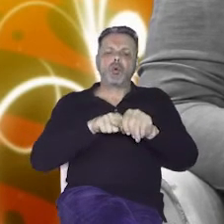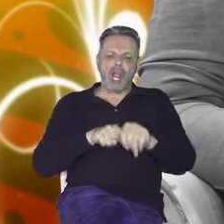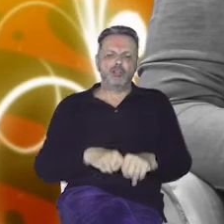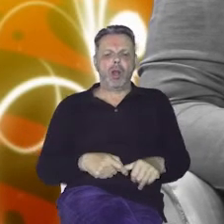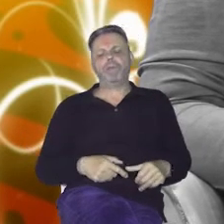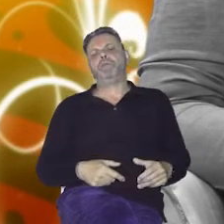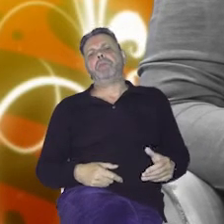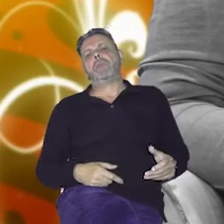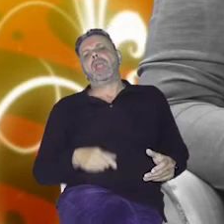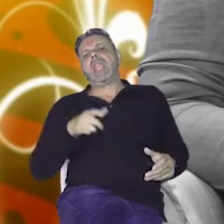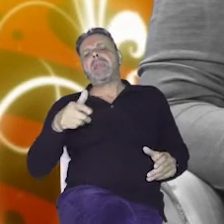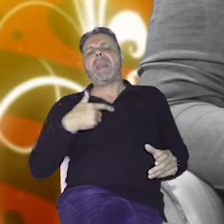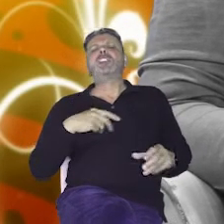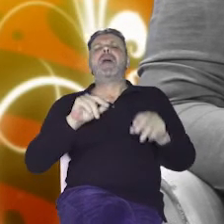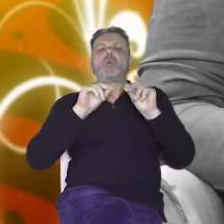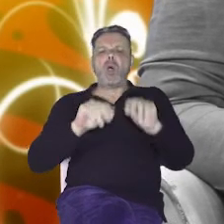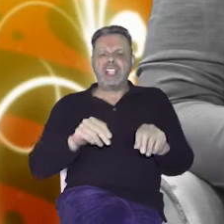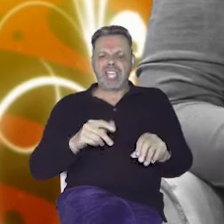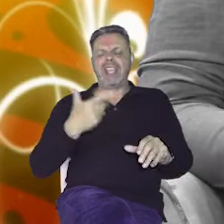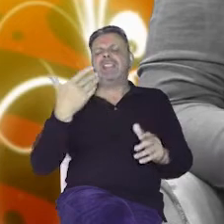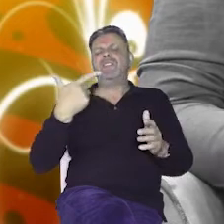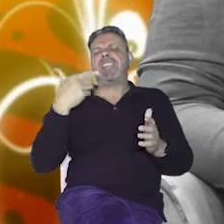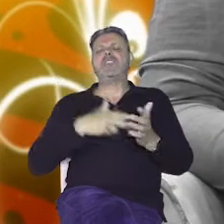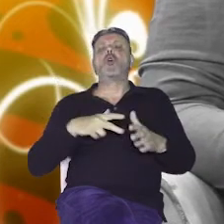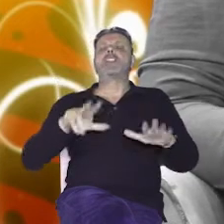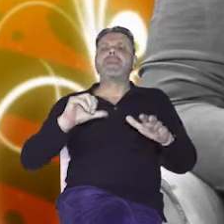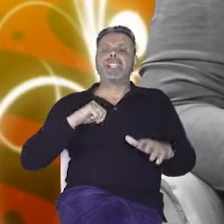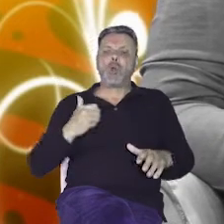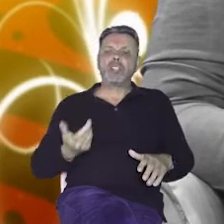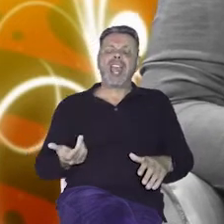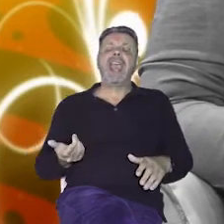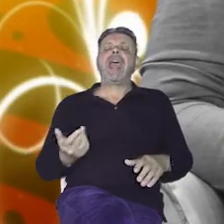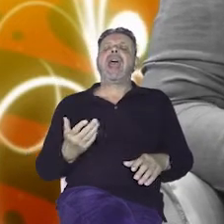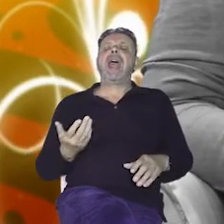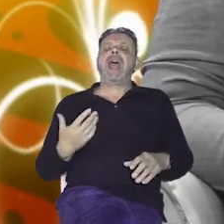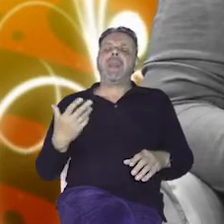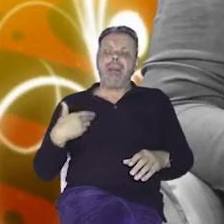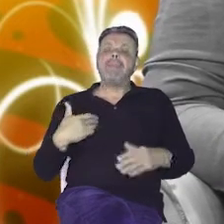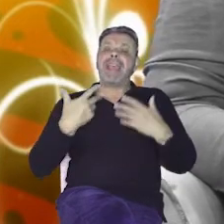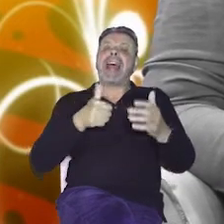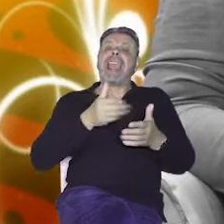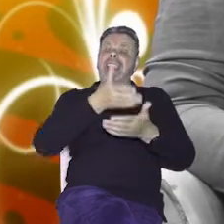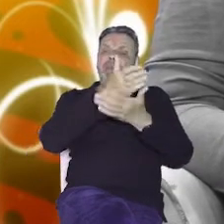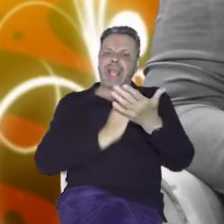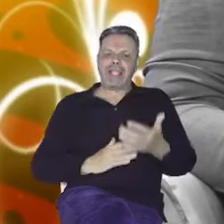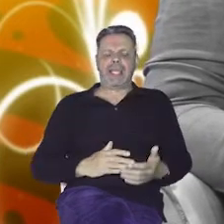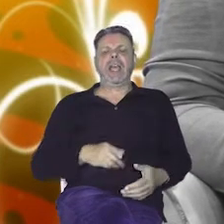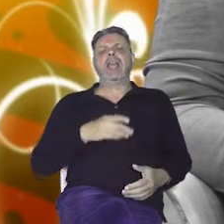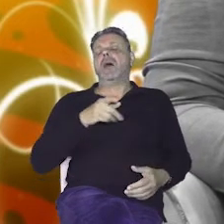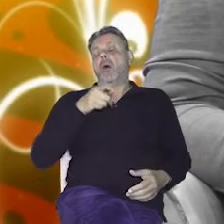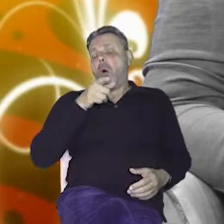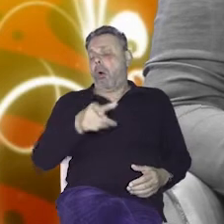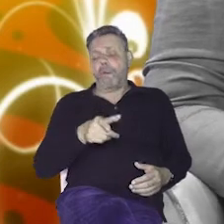edukalu 2018. isto tako dala isto tako jedan presjek. Dakle, nije ovo jedino, znači svake godine se daje takvo izvješće